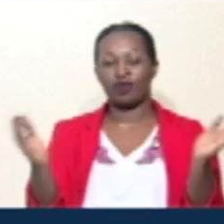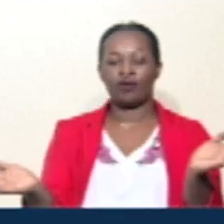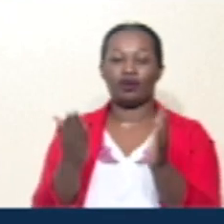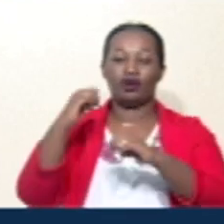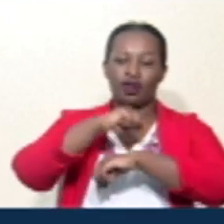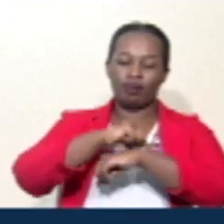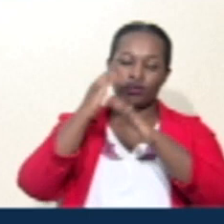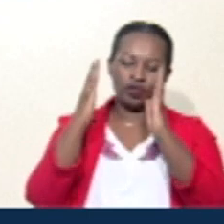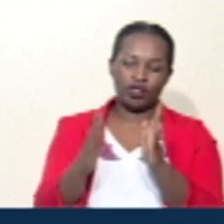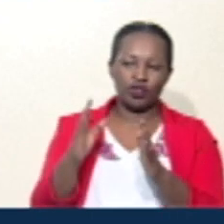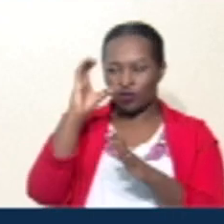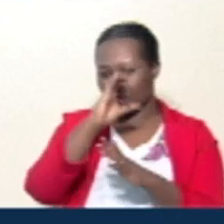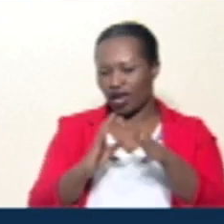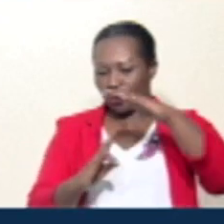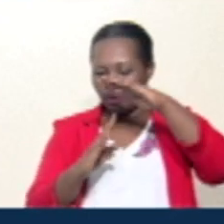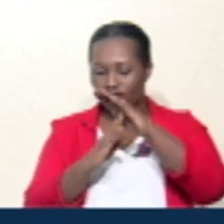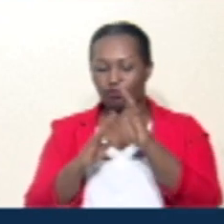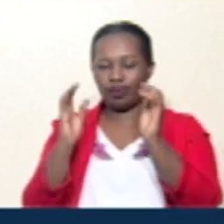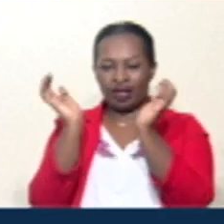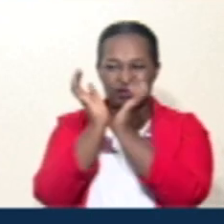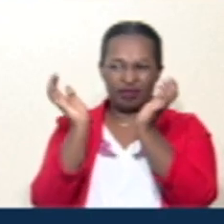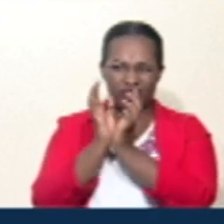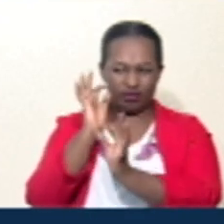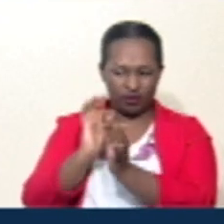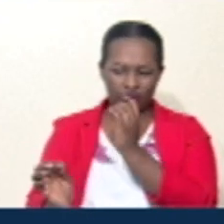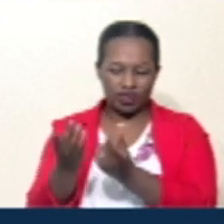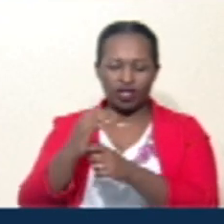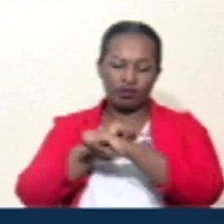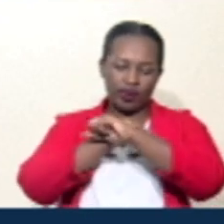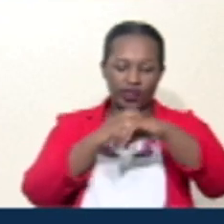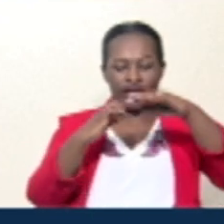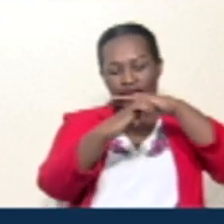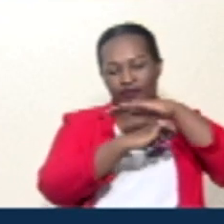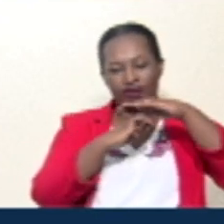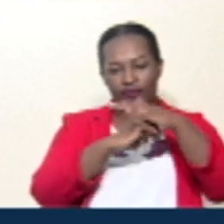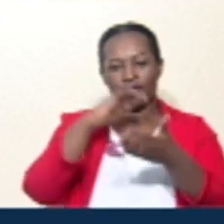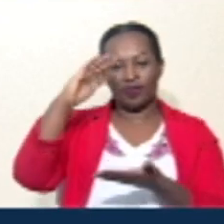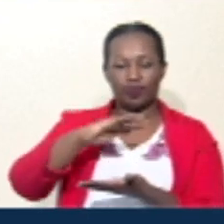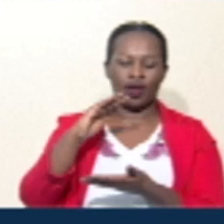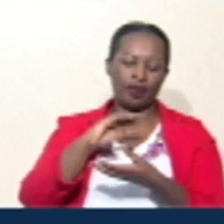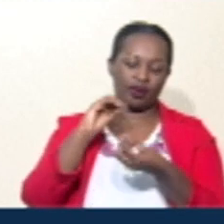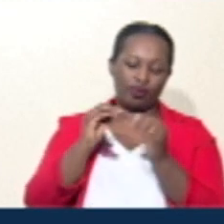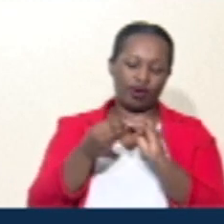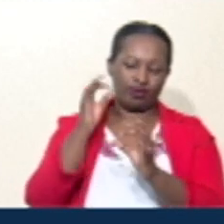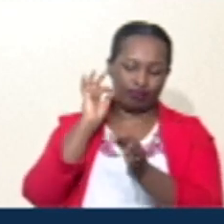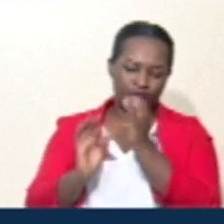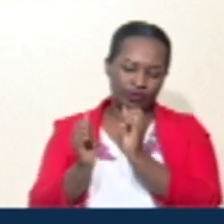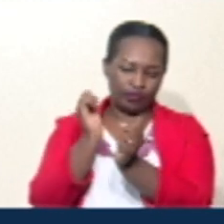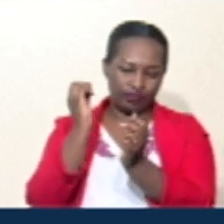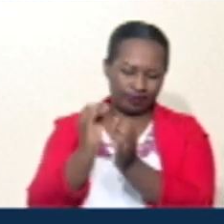gushaka ibisimbura inkwi mu rwego rwo kurengera ibidukikije, kugabanya umubare w'ibicanwa ndetse no